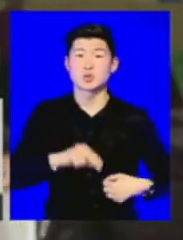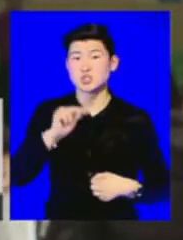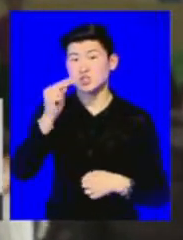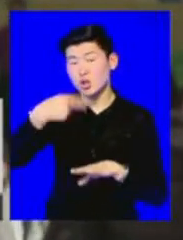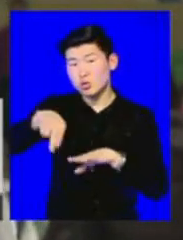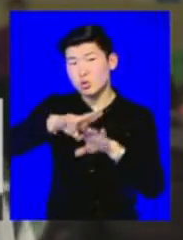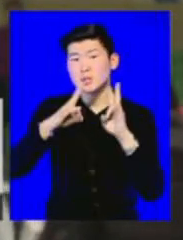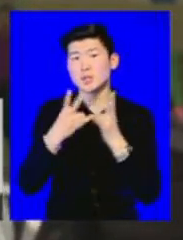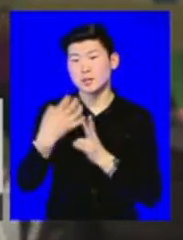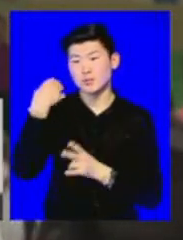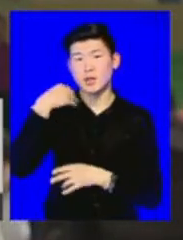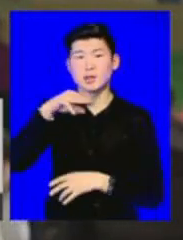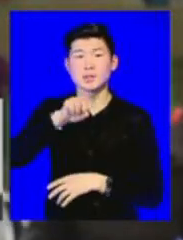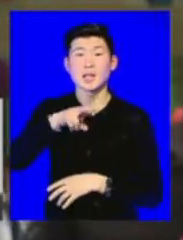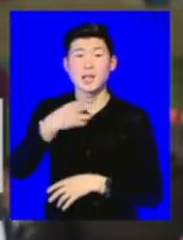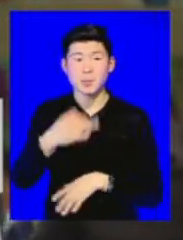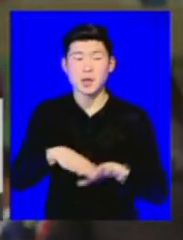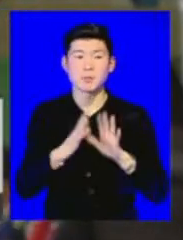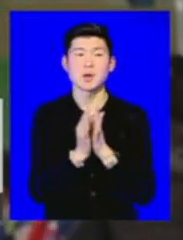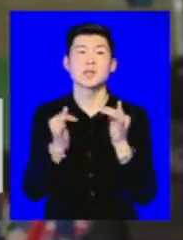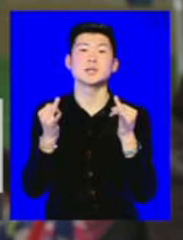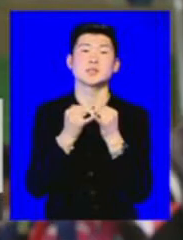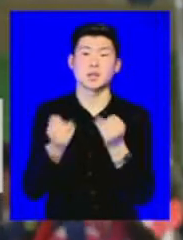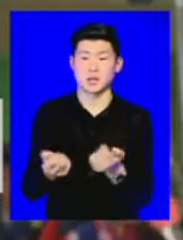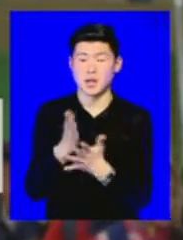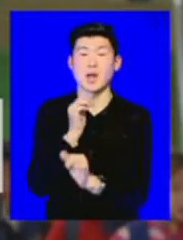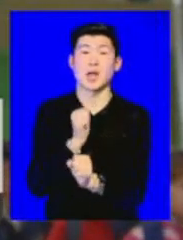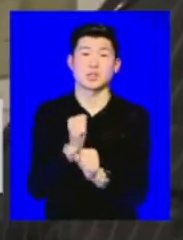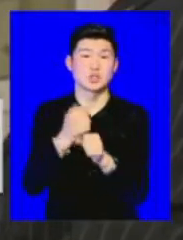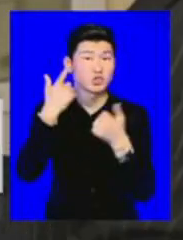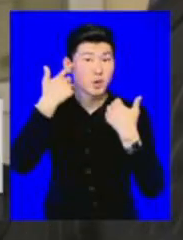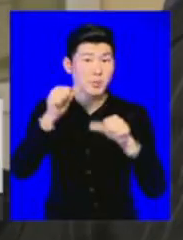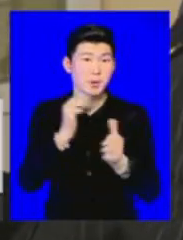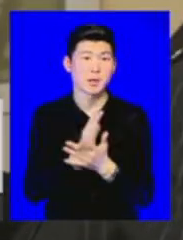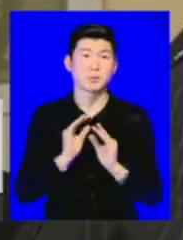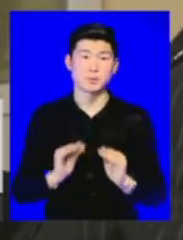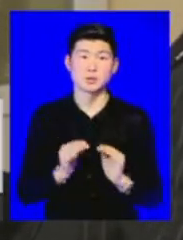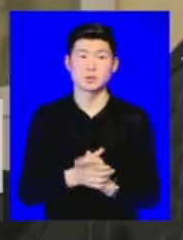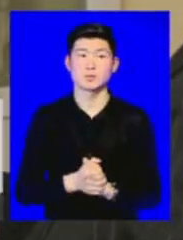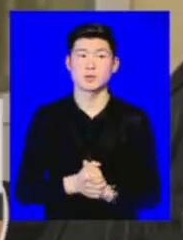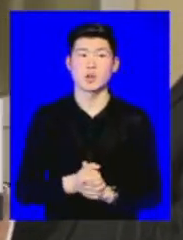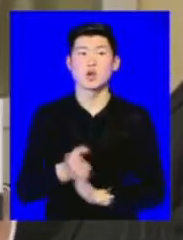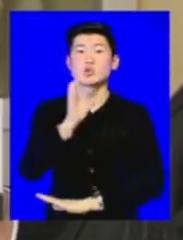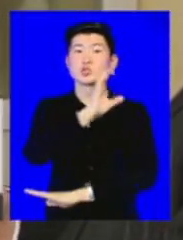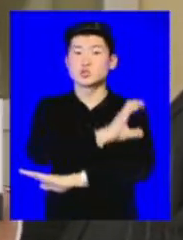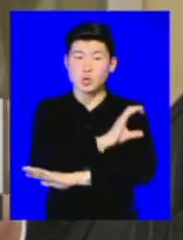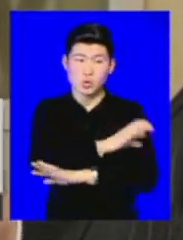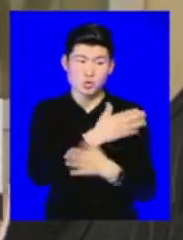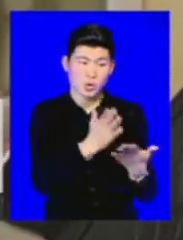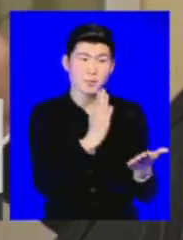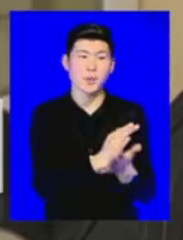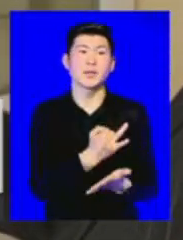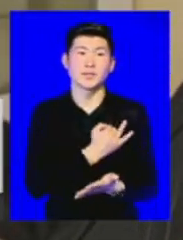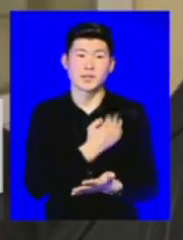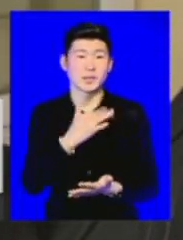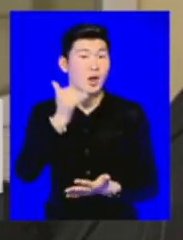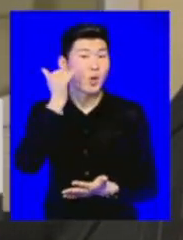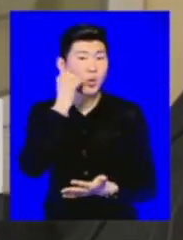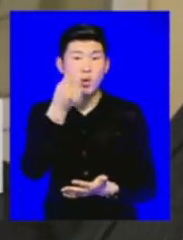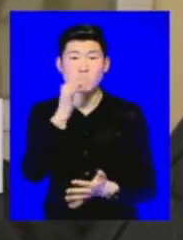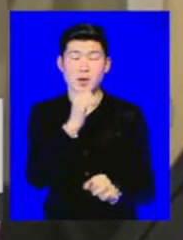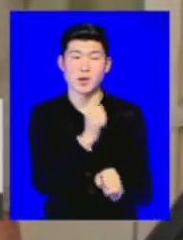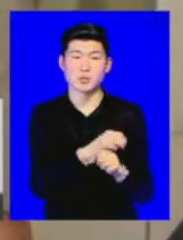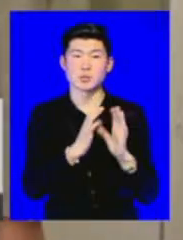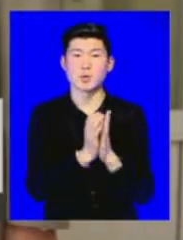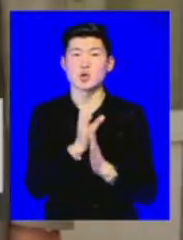нийтийн эзэмшлийн талбайг интернеттэй болох ажлыг одоо зохион байгуулна. Тэгэ шүү. Сургуулиудад байрлуулж байгаа ихтгэлтэй утас буюу үн төлбөргүй ажиллах суурин